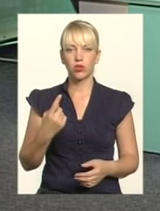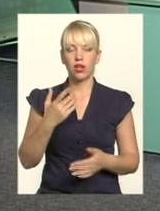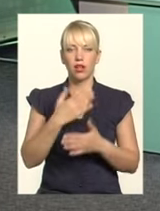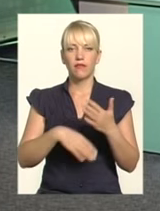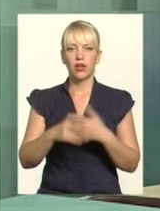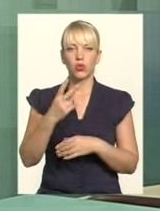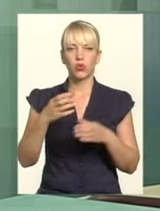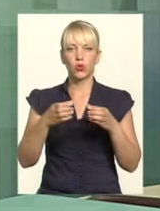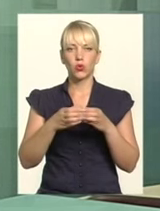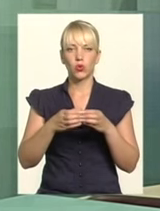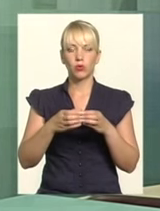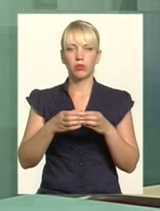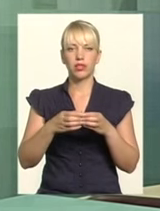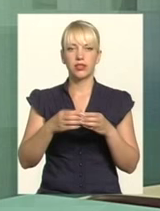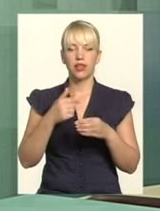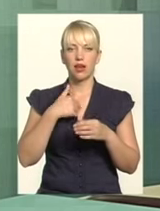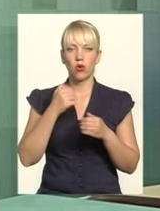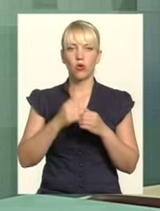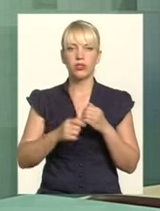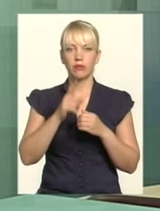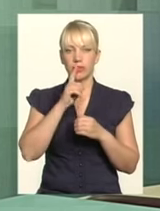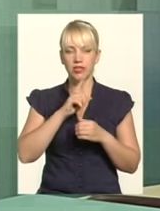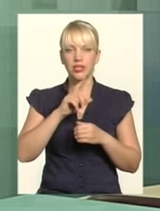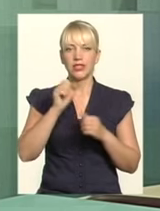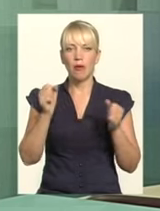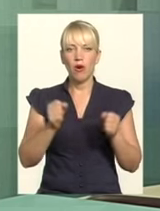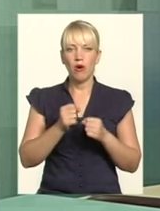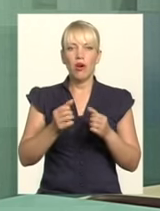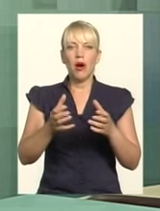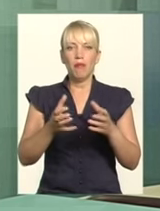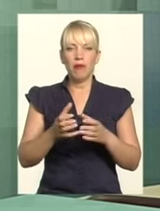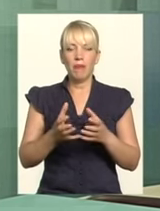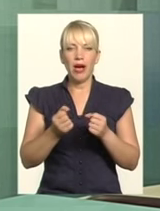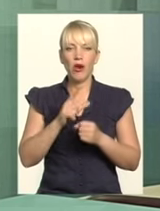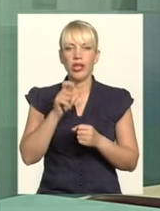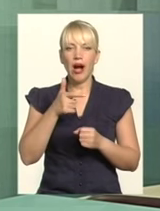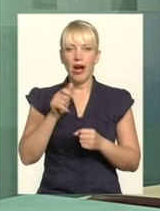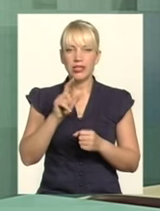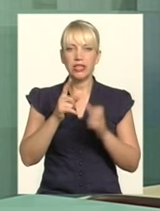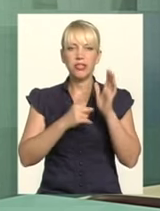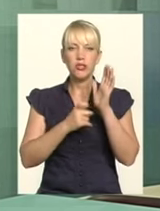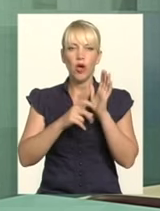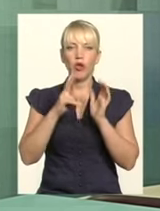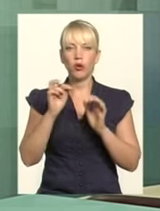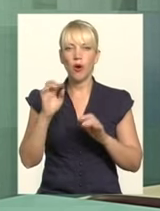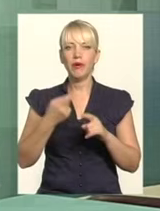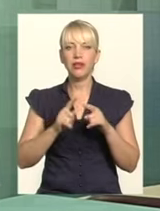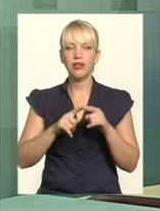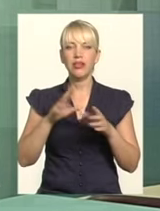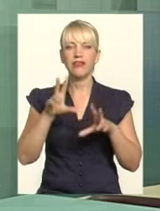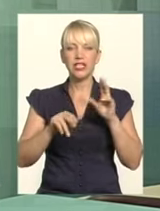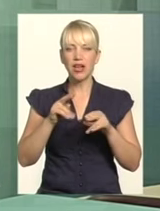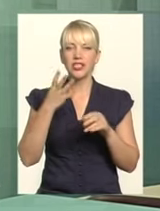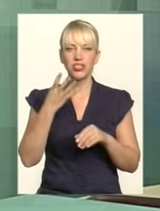другої групи. І я кожен місяць зимою беру за газ 600 кубов, це виходить 4